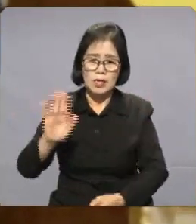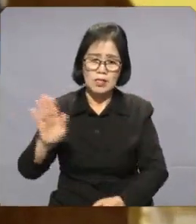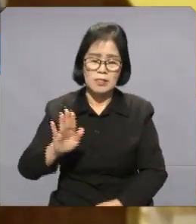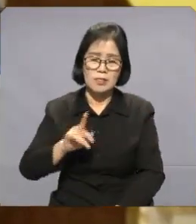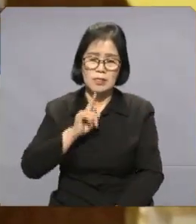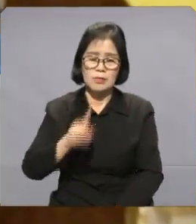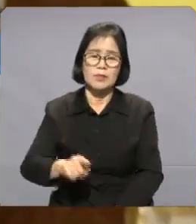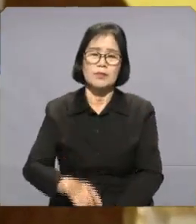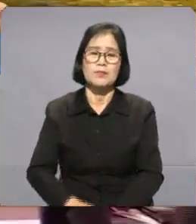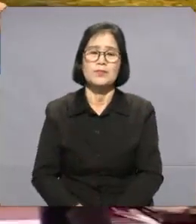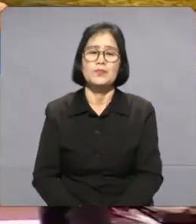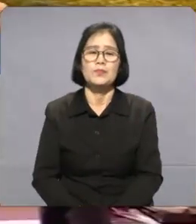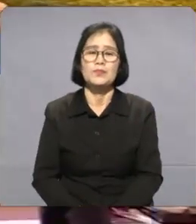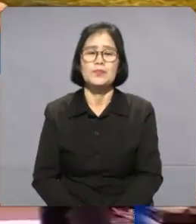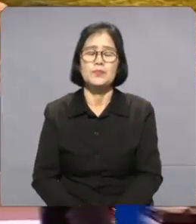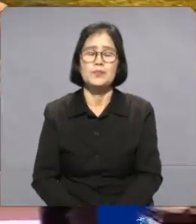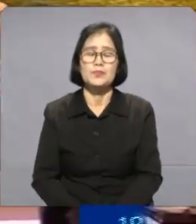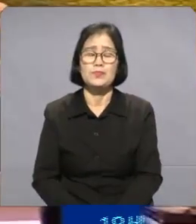G20